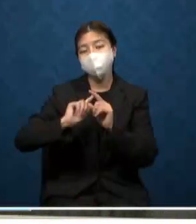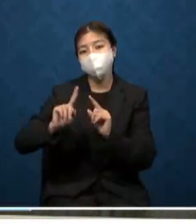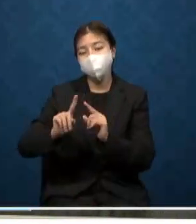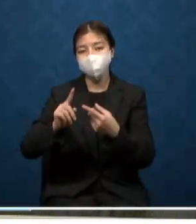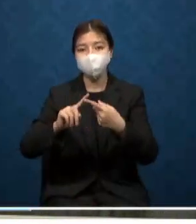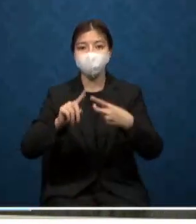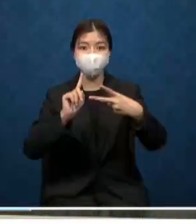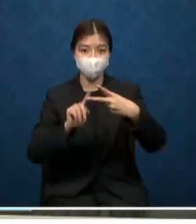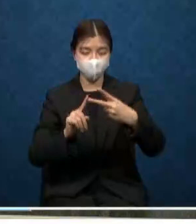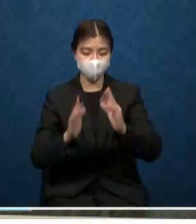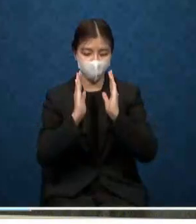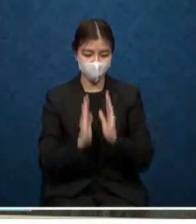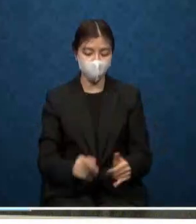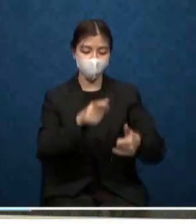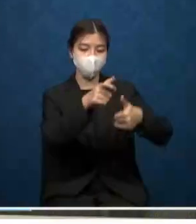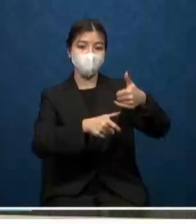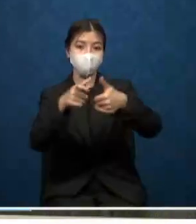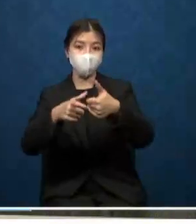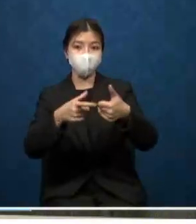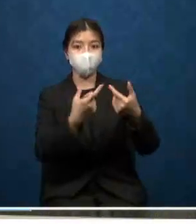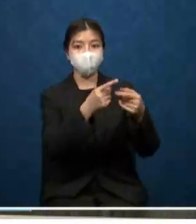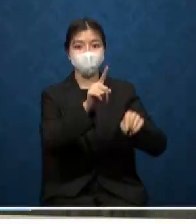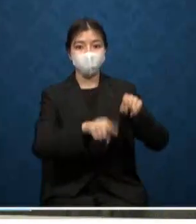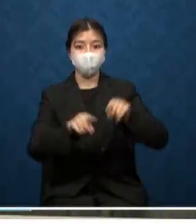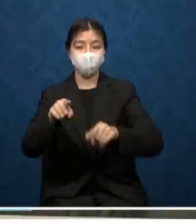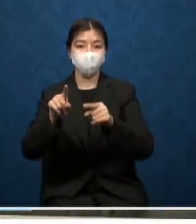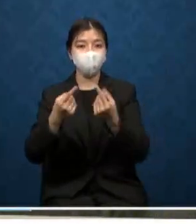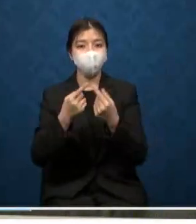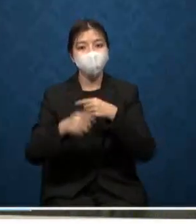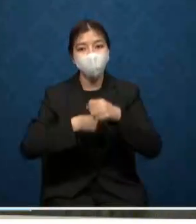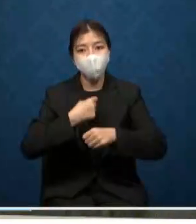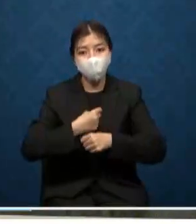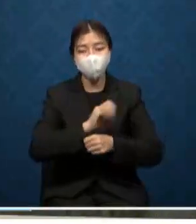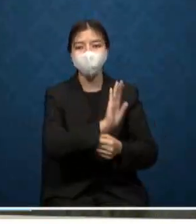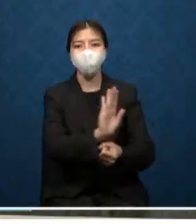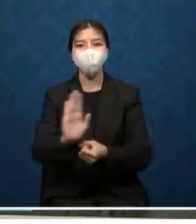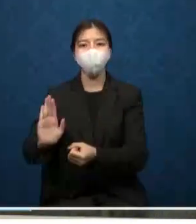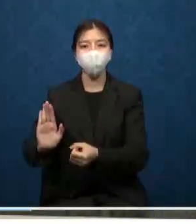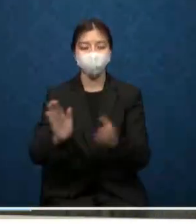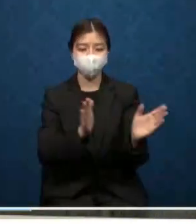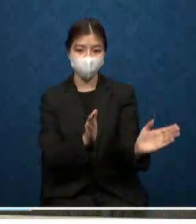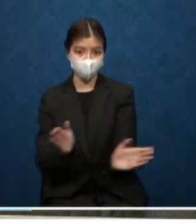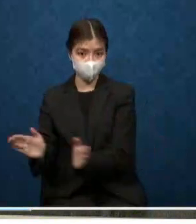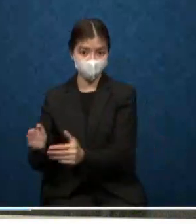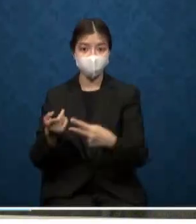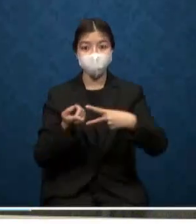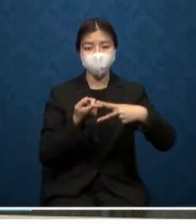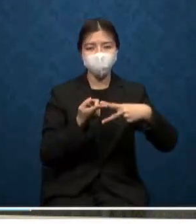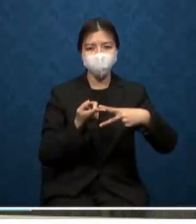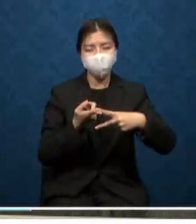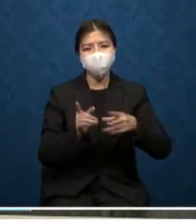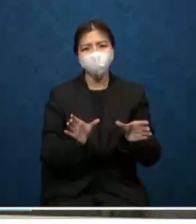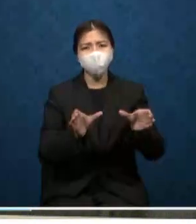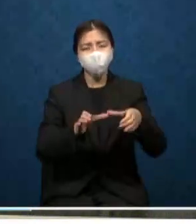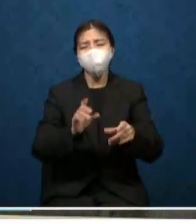างคนที่แตกต่างกันในแต่ละช่วงวัยกล่าวถึงเรื่องความเสมอภาคทางเพศในหลายกลุ่มมีการ